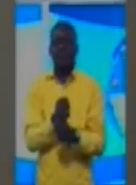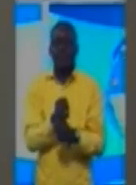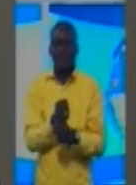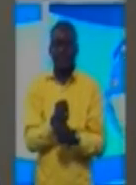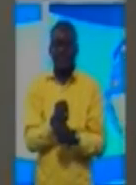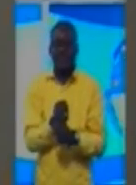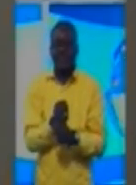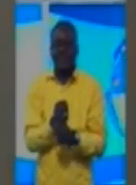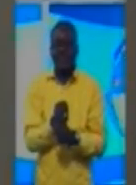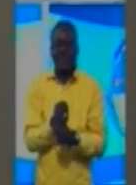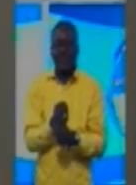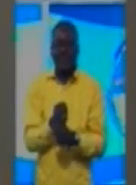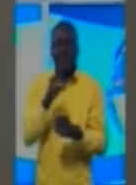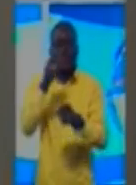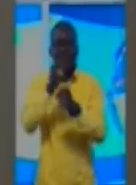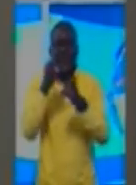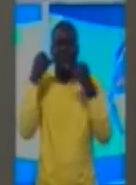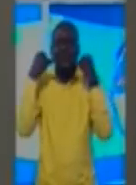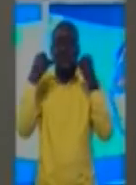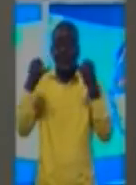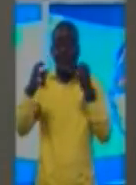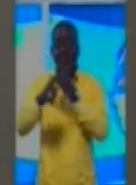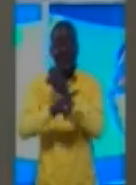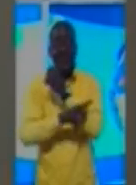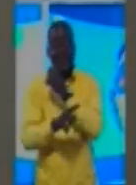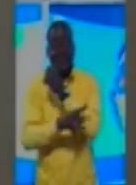des informations à Gawa.